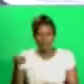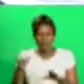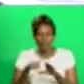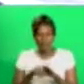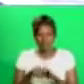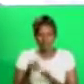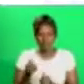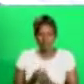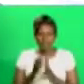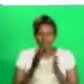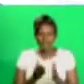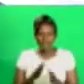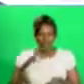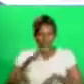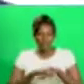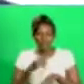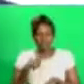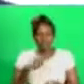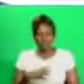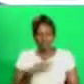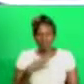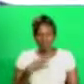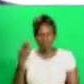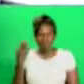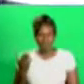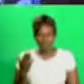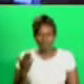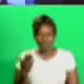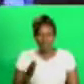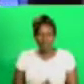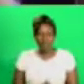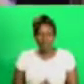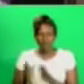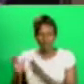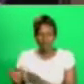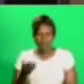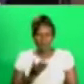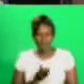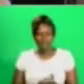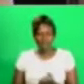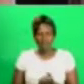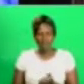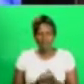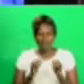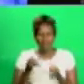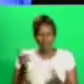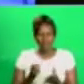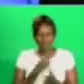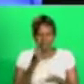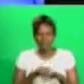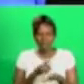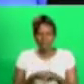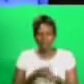walipata nafasi ya kutembelea maeneo mbalimbali ya maonyesho, huku kituo hiki ambacho kimekuwepo hapa kwa mara ya kwanza